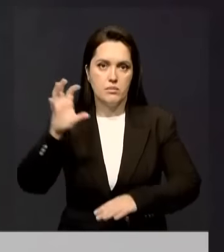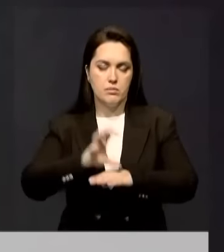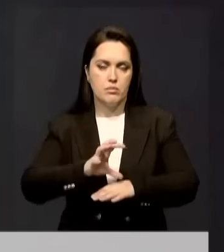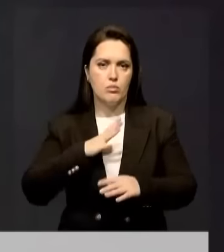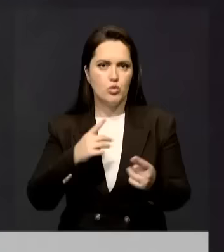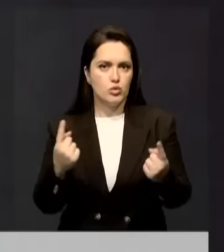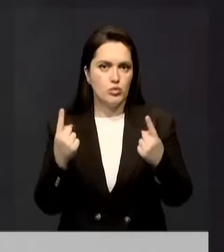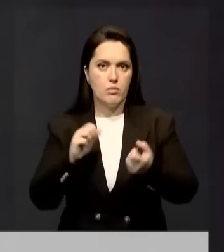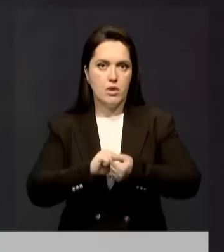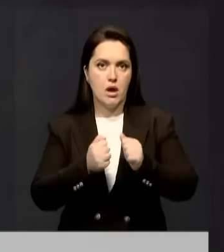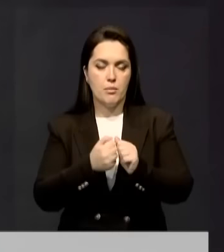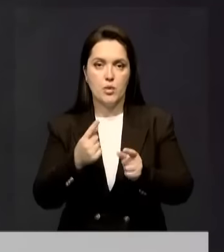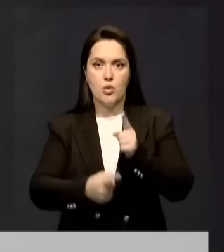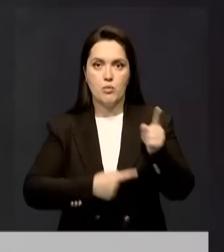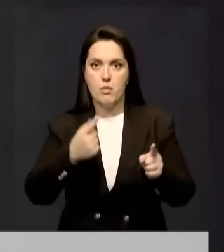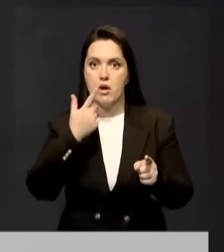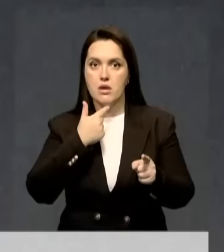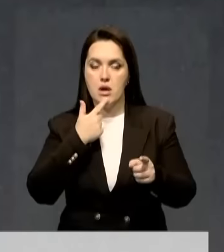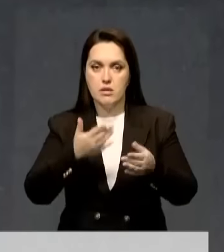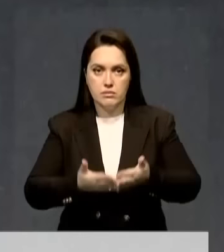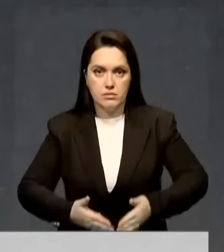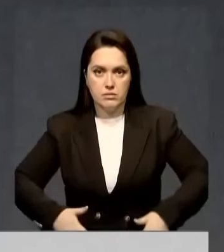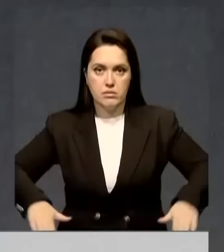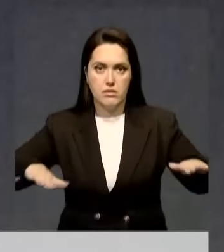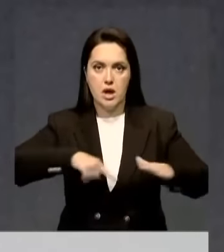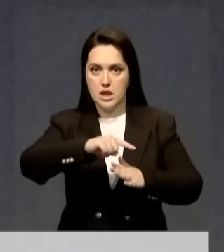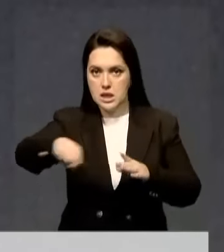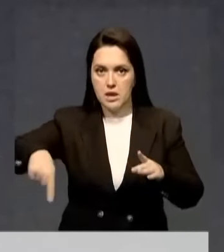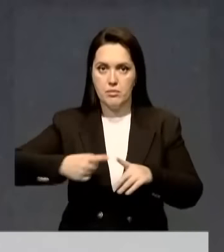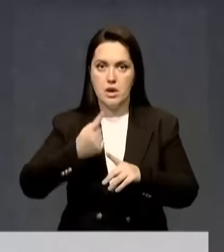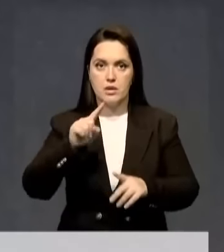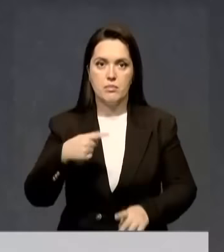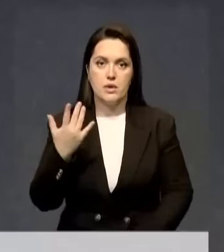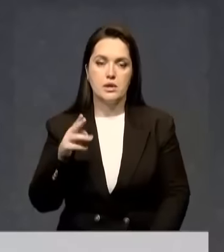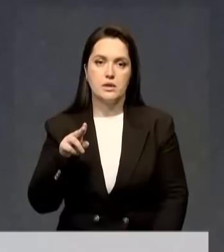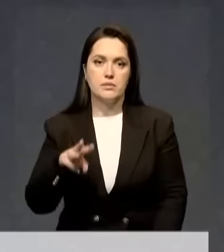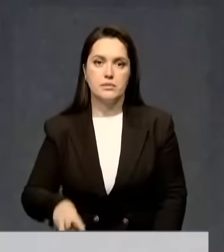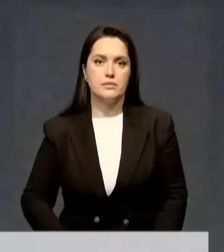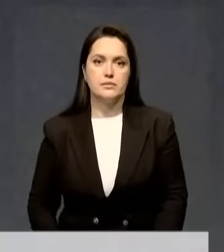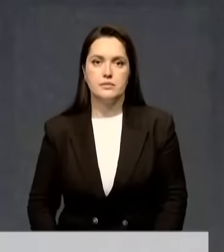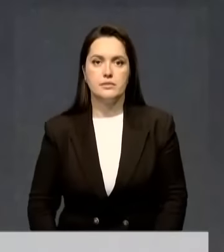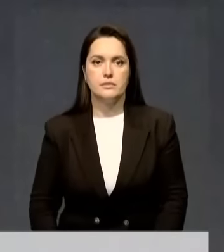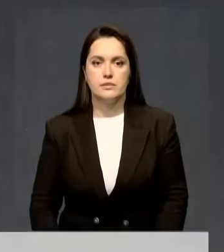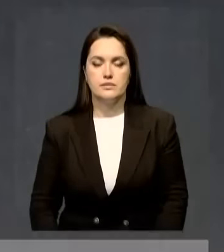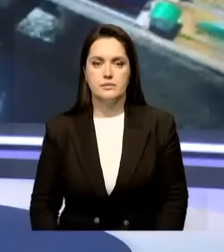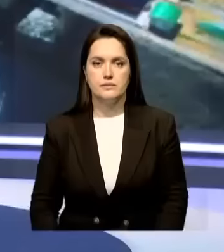небесный объект. Он оставил кратер диаметром 1,5 километра.